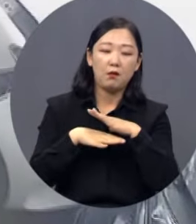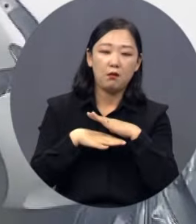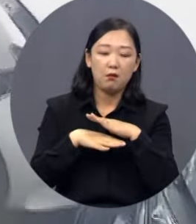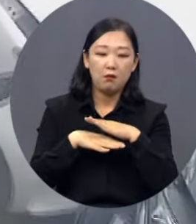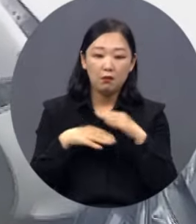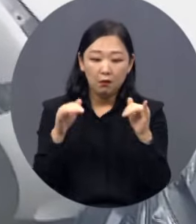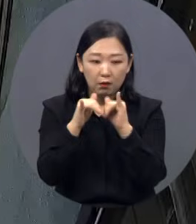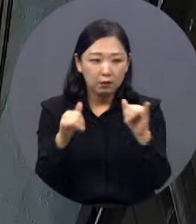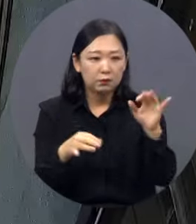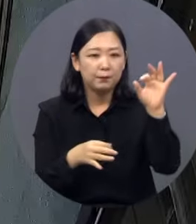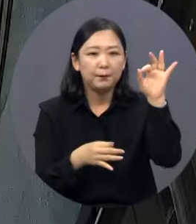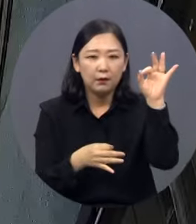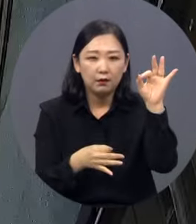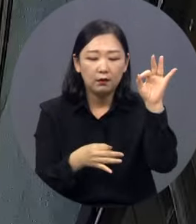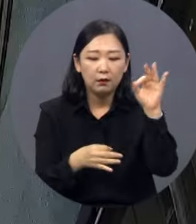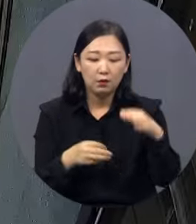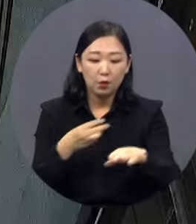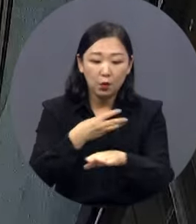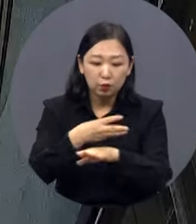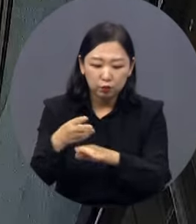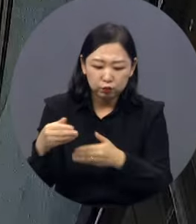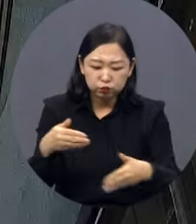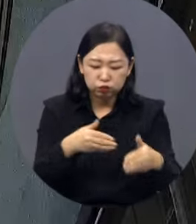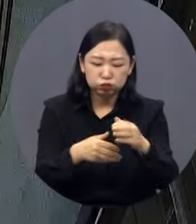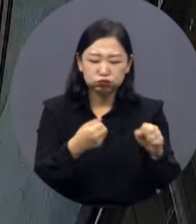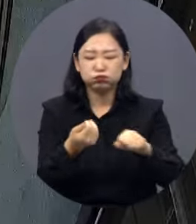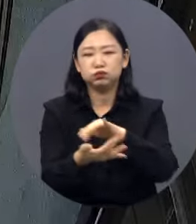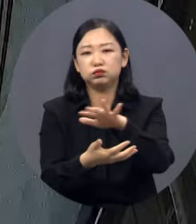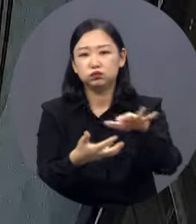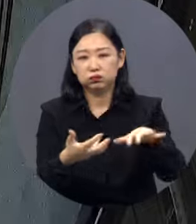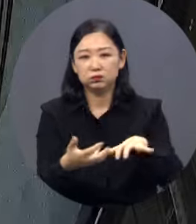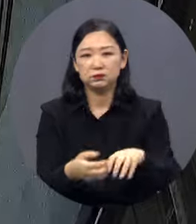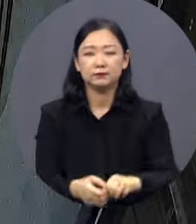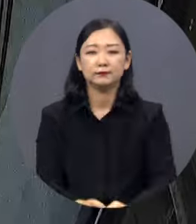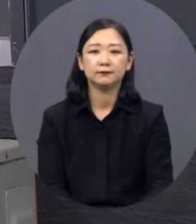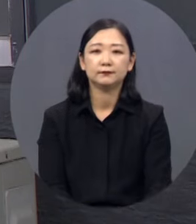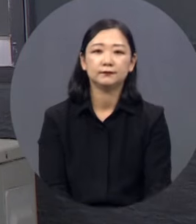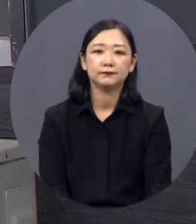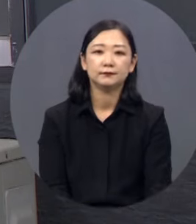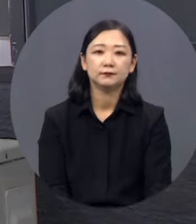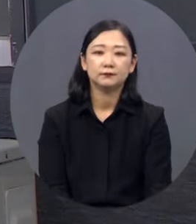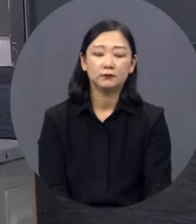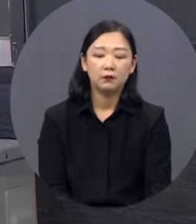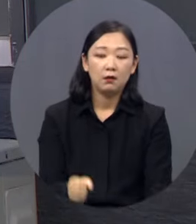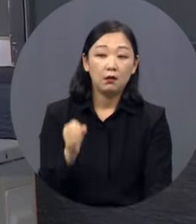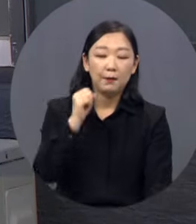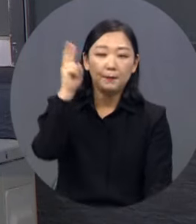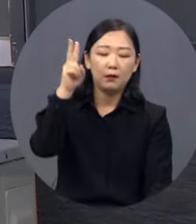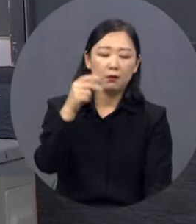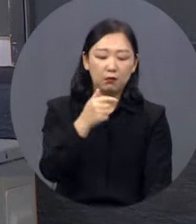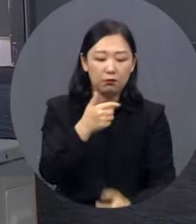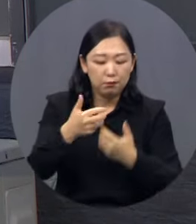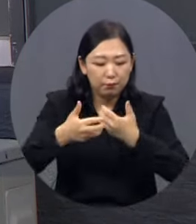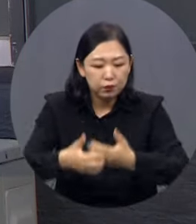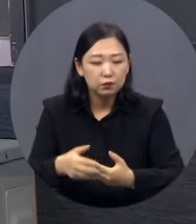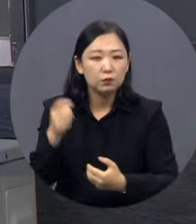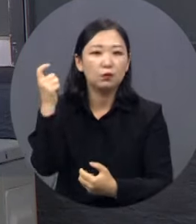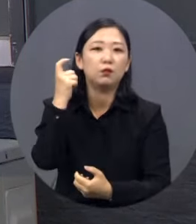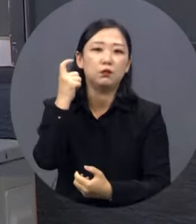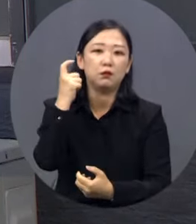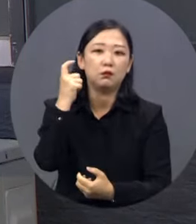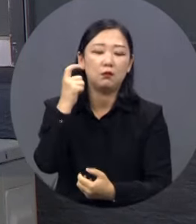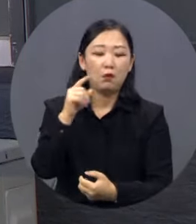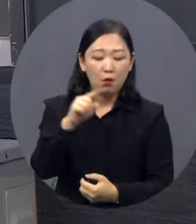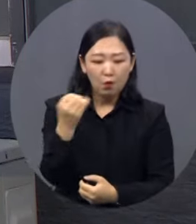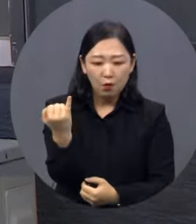자리에 얼어붙었고 퇴근길 도로는 아수라장으로 변해버렸습니다 갑자기 쿵 소리와 함께